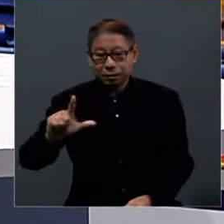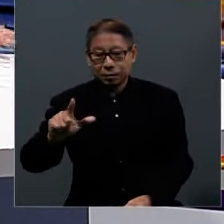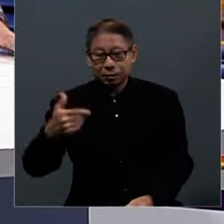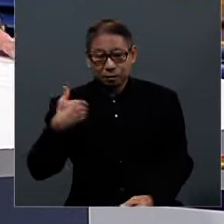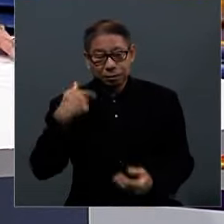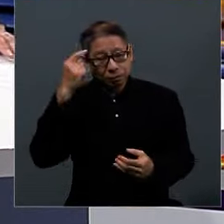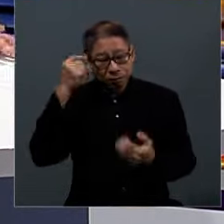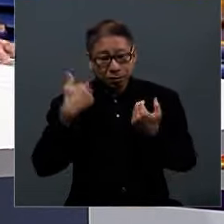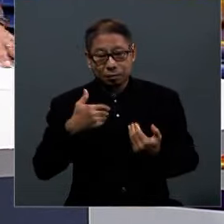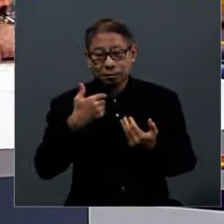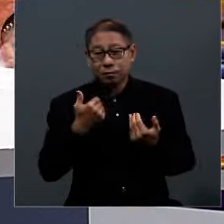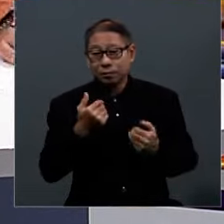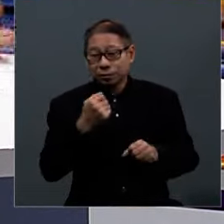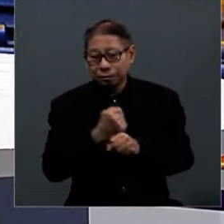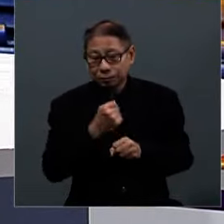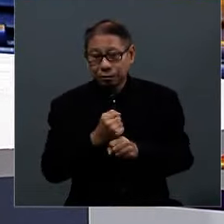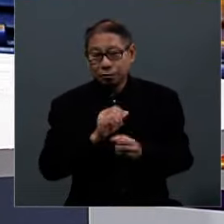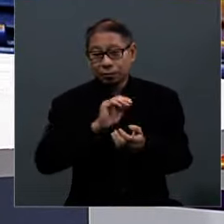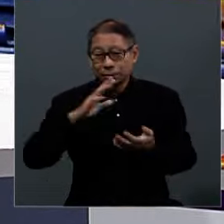นี้นี่แน่นแน่นหนาจริงๆต้องพยายามปรับให้หมดนะครับ